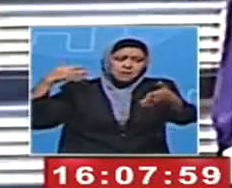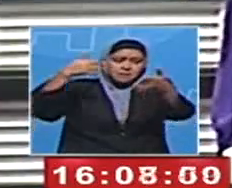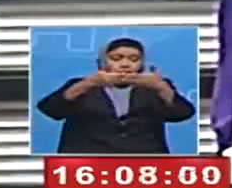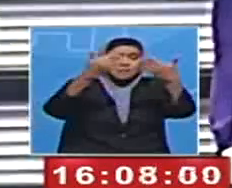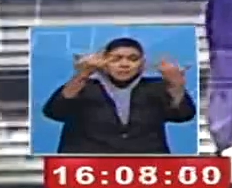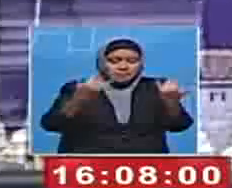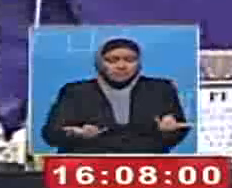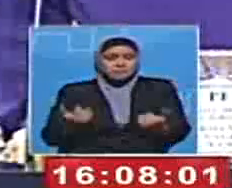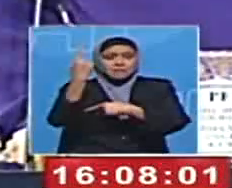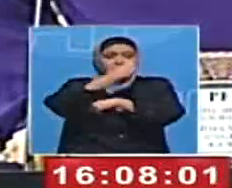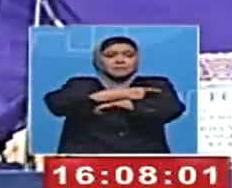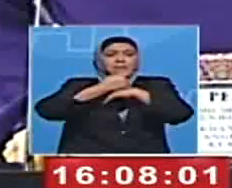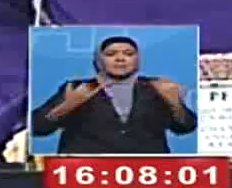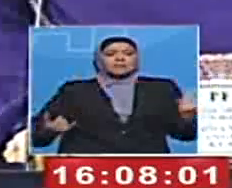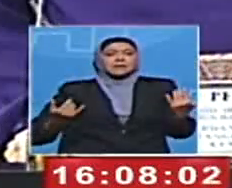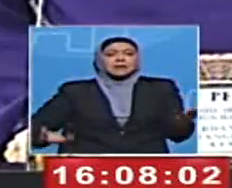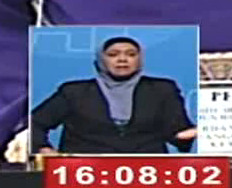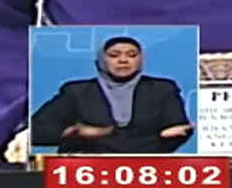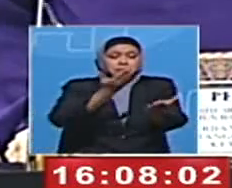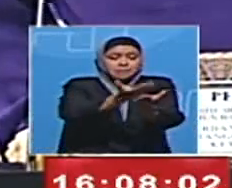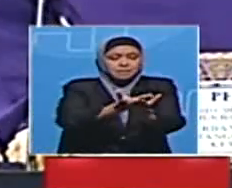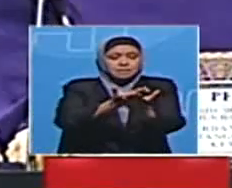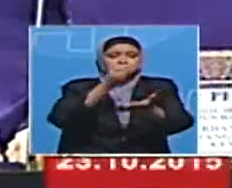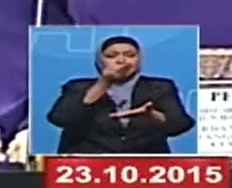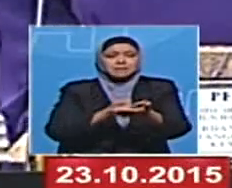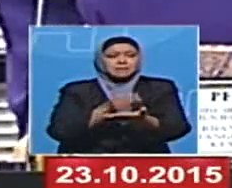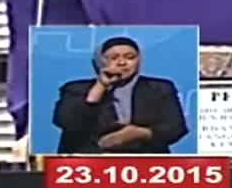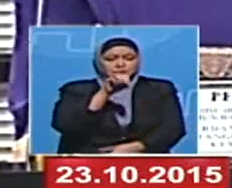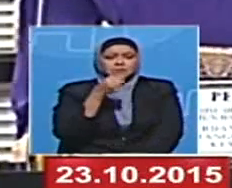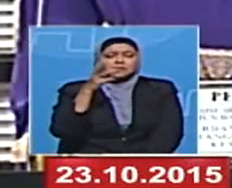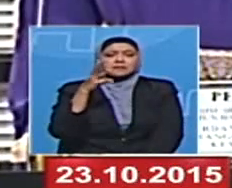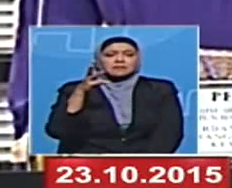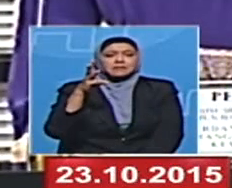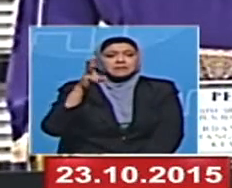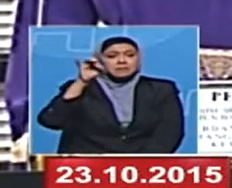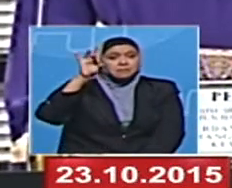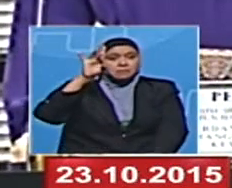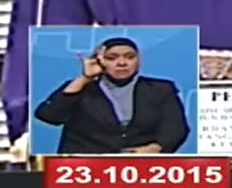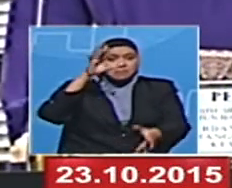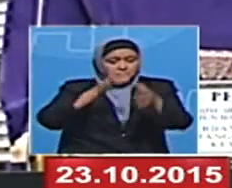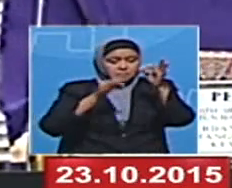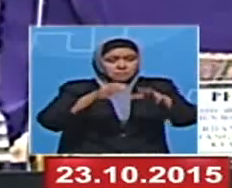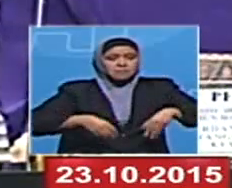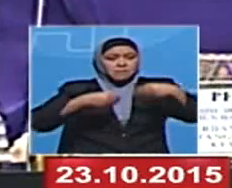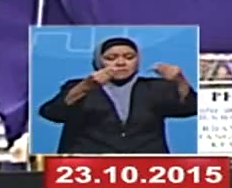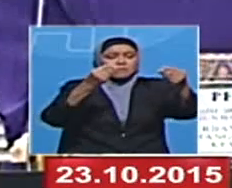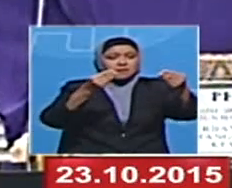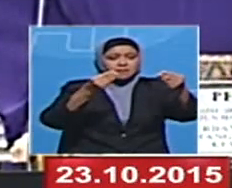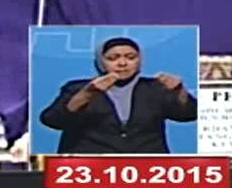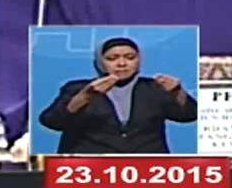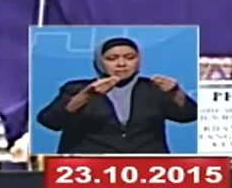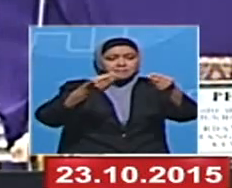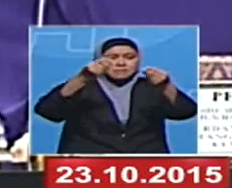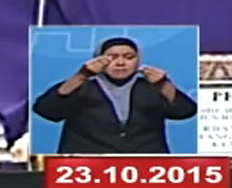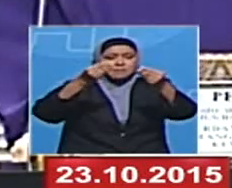dipersembahkan pula bajet 2016 insya-allah jika diberi izin oleh Tuhan